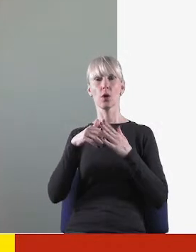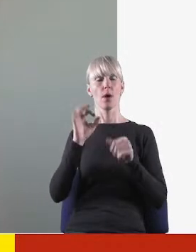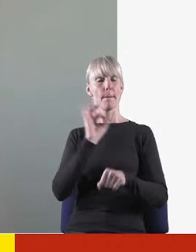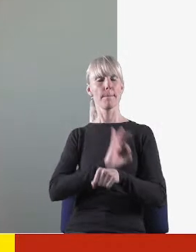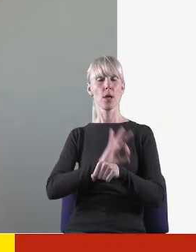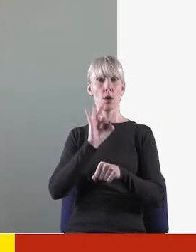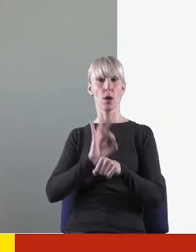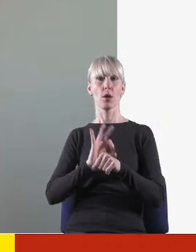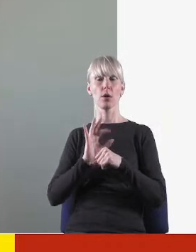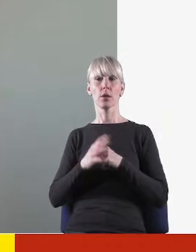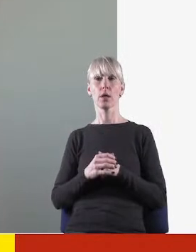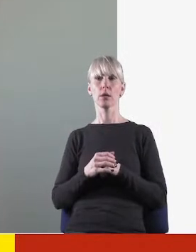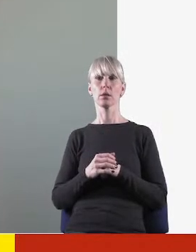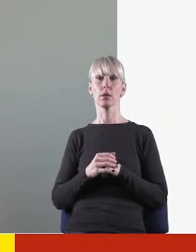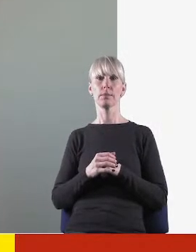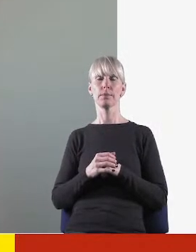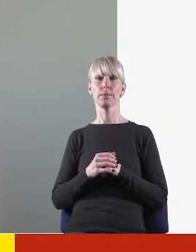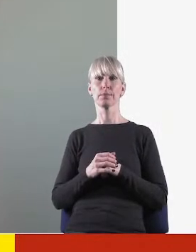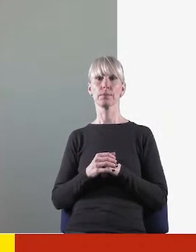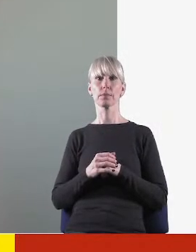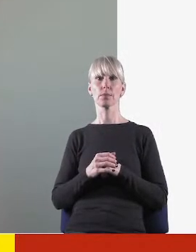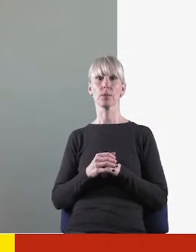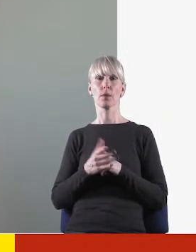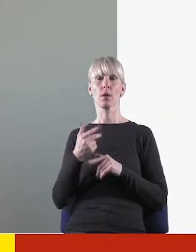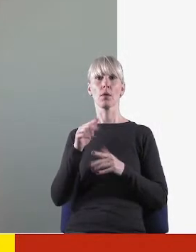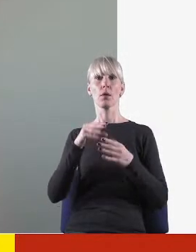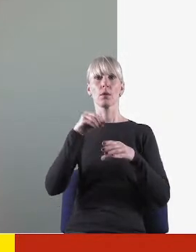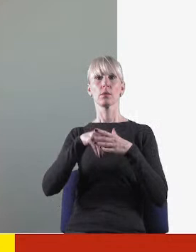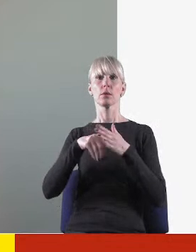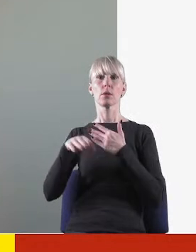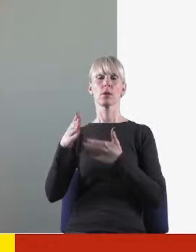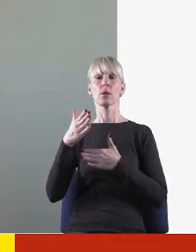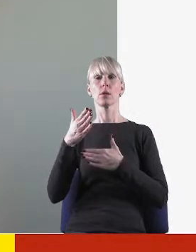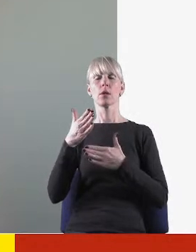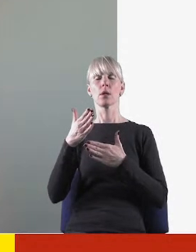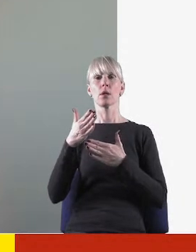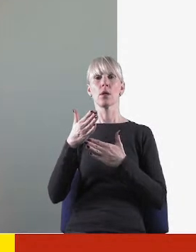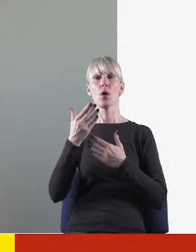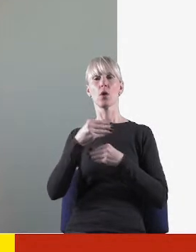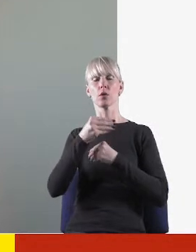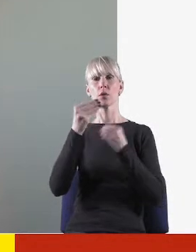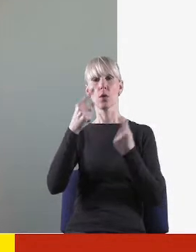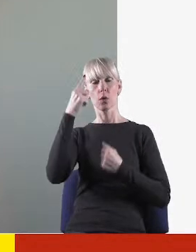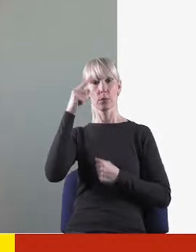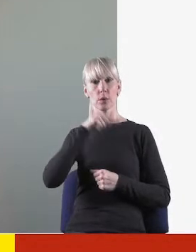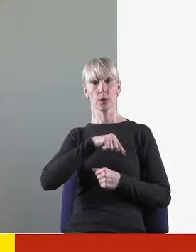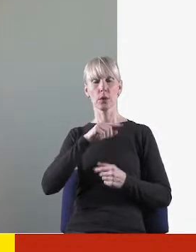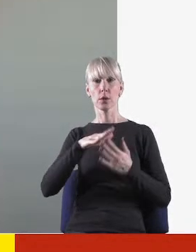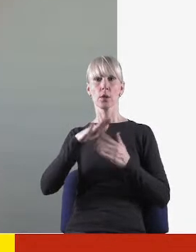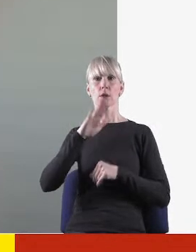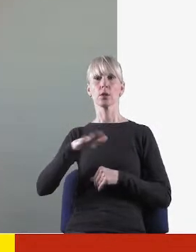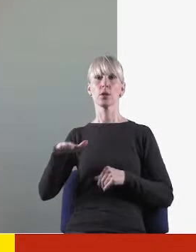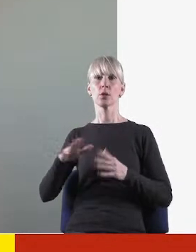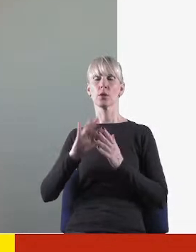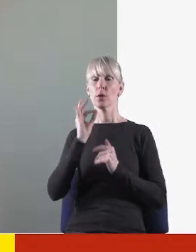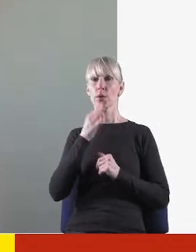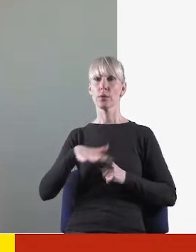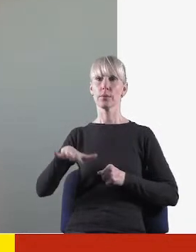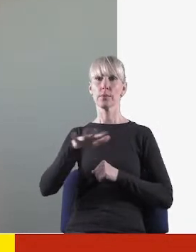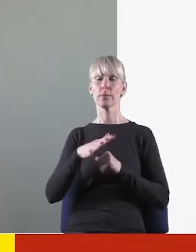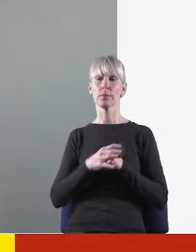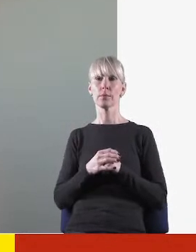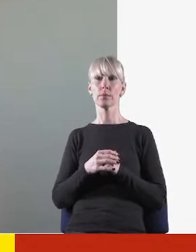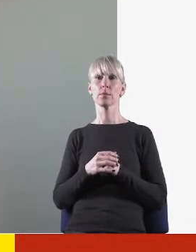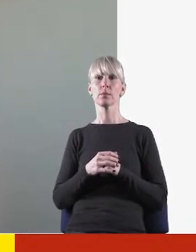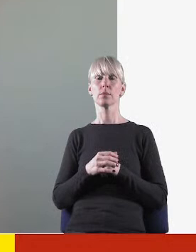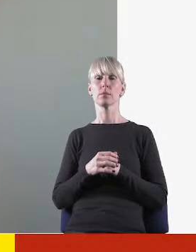w zakresie rozwoju psychiatrii dzieci i młodzieży. Są to dwa projekty realizowane przez